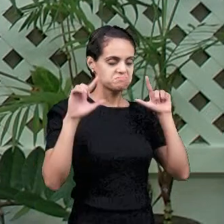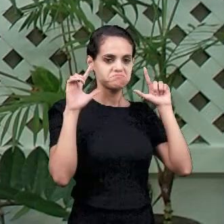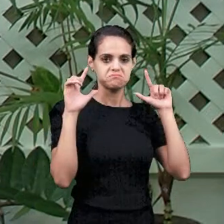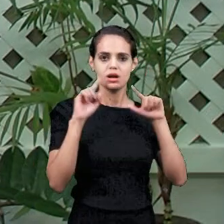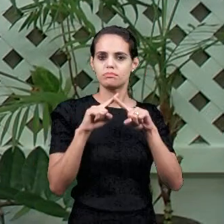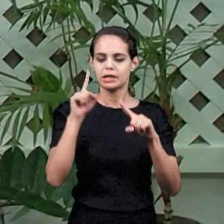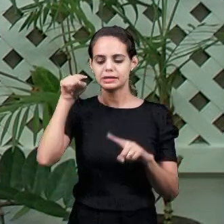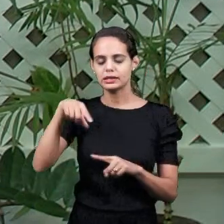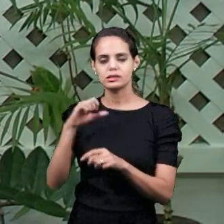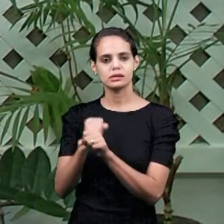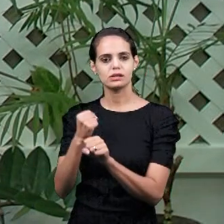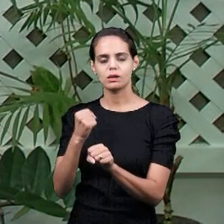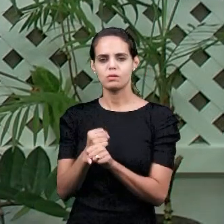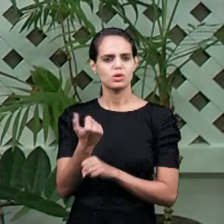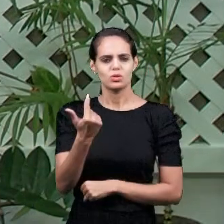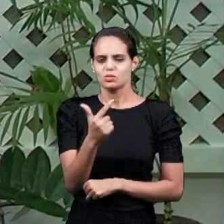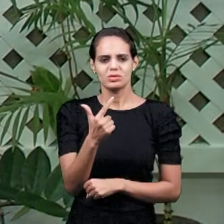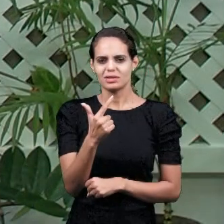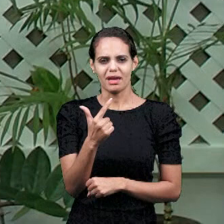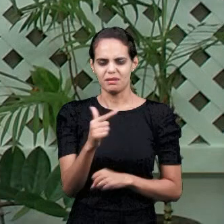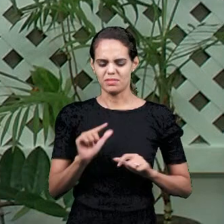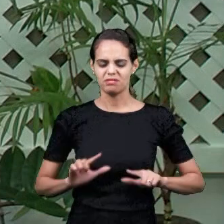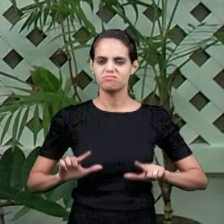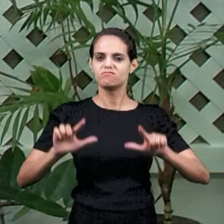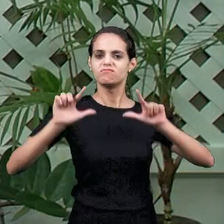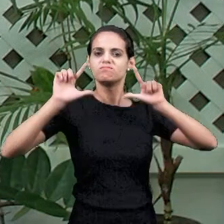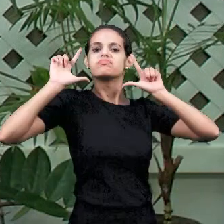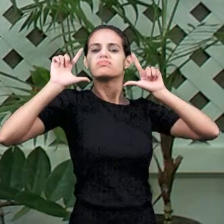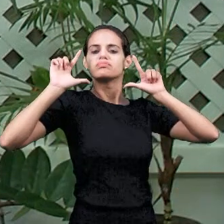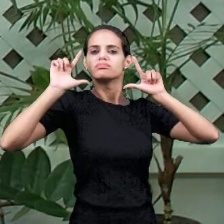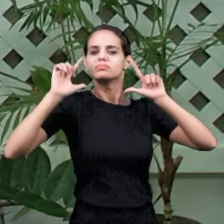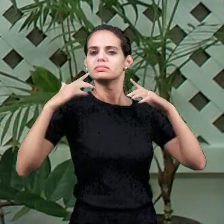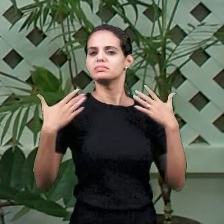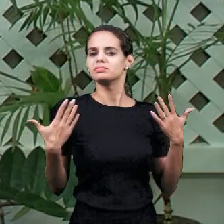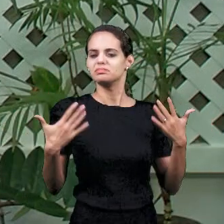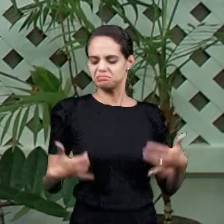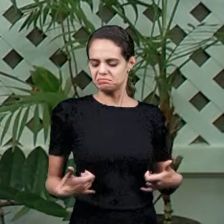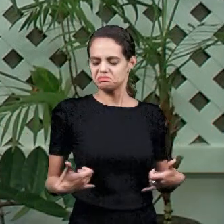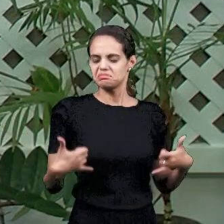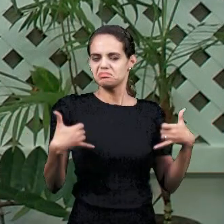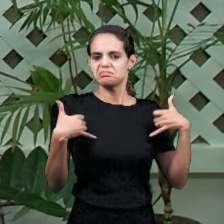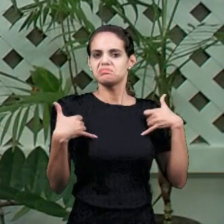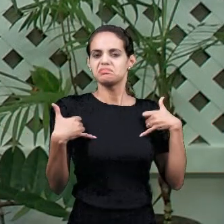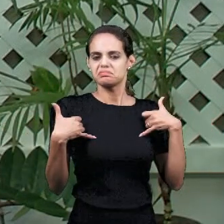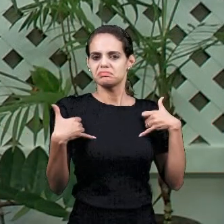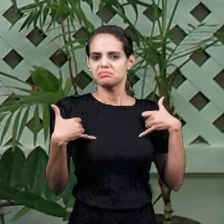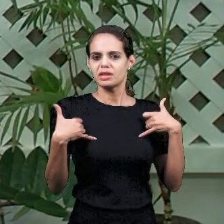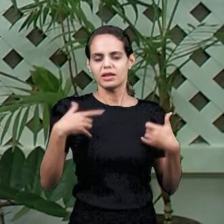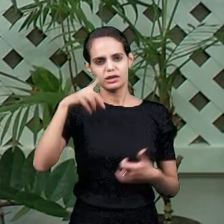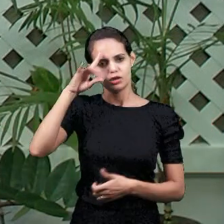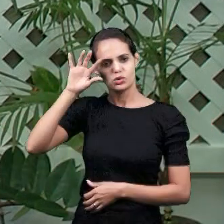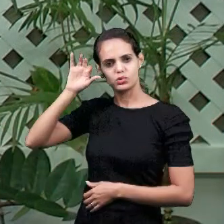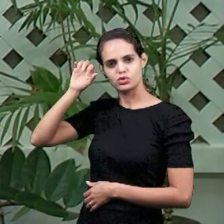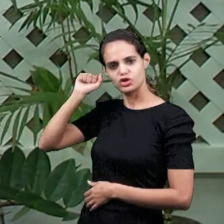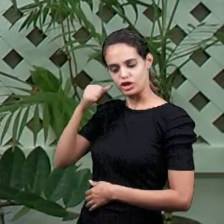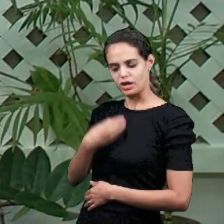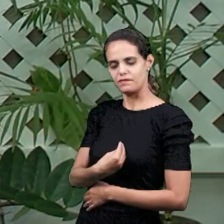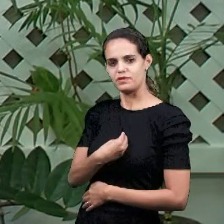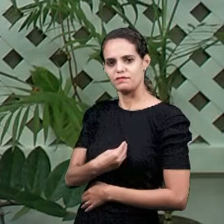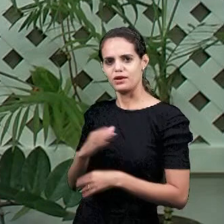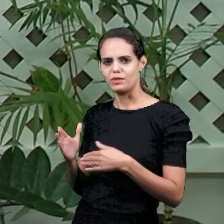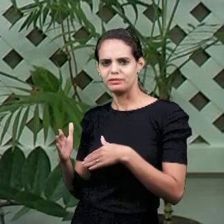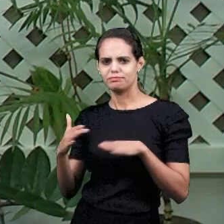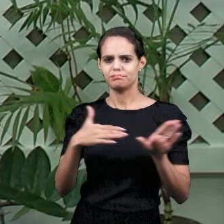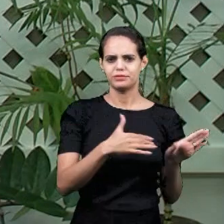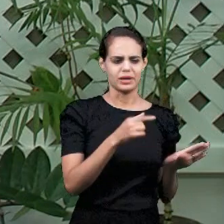des exhibitions. Ceux qui ont prêché une chose, aujourd'hui disent que ce qu'ils ont prêché, c'est un mensonge. Nous ne pouvons pas croire